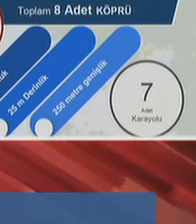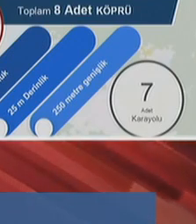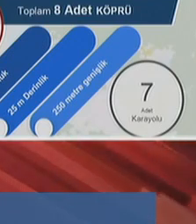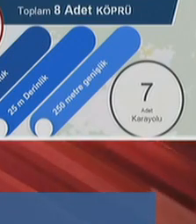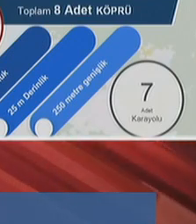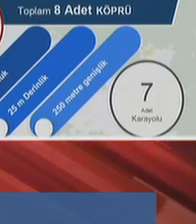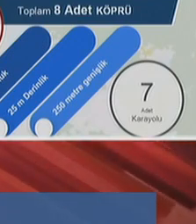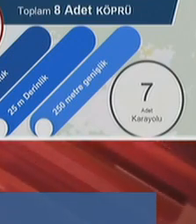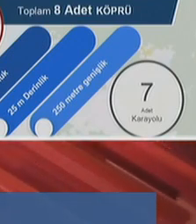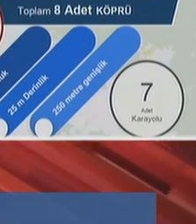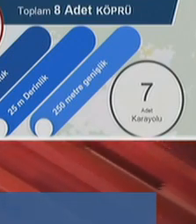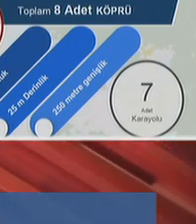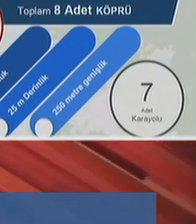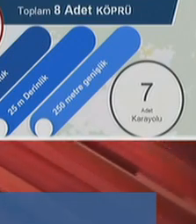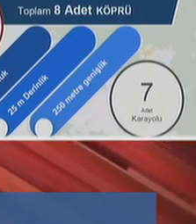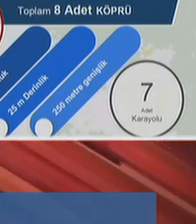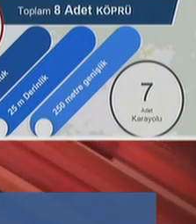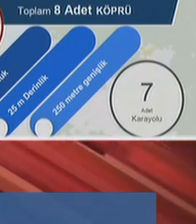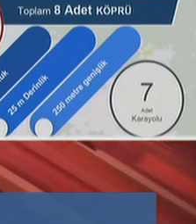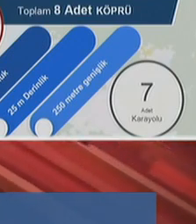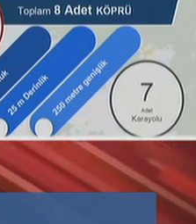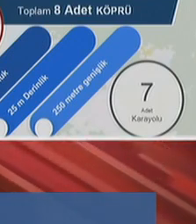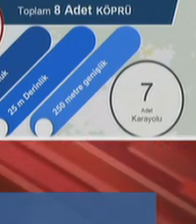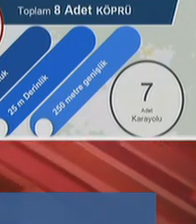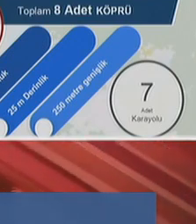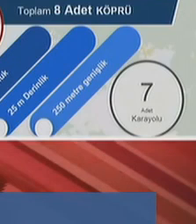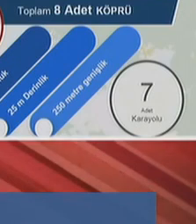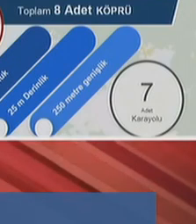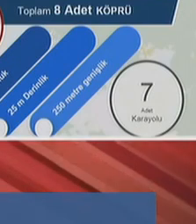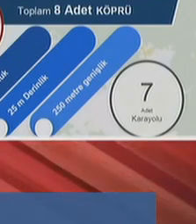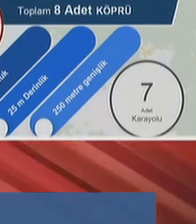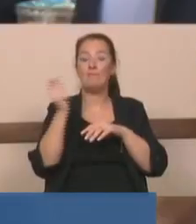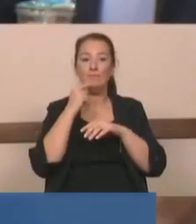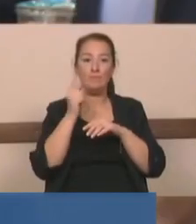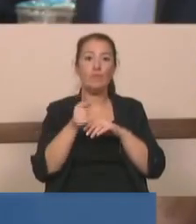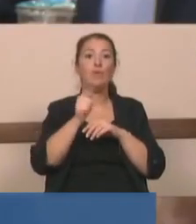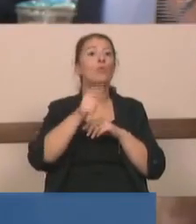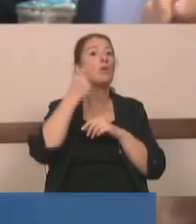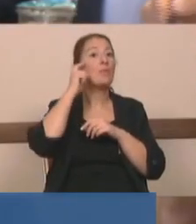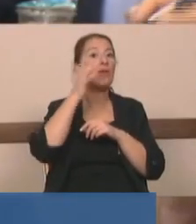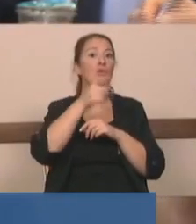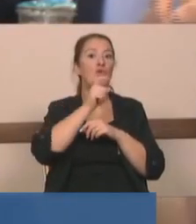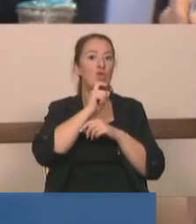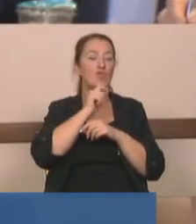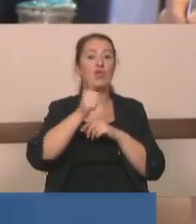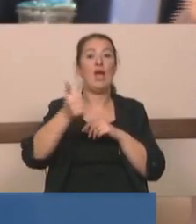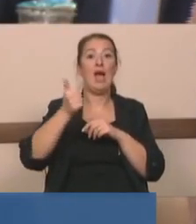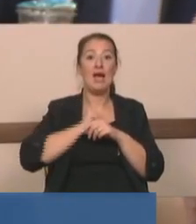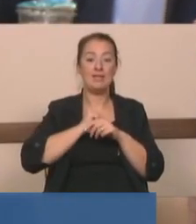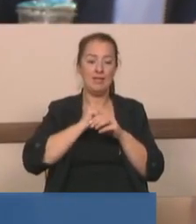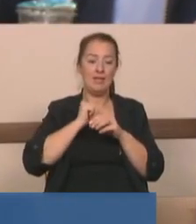Bu bir stratejik hatadır diyen Türkiye Cumhuriyeti ordusu mensupları var. Evet. Askeri ve stratejik açısından